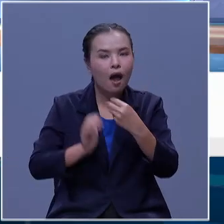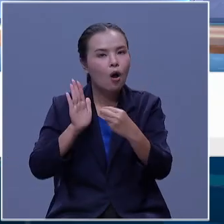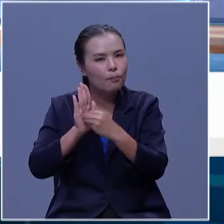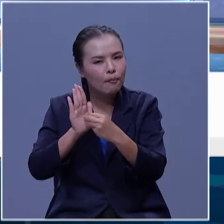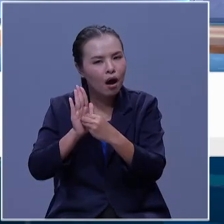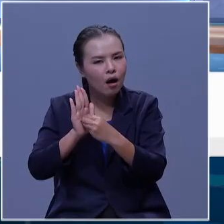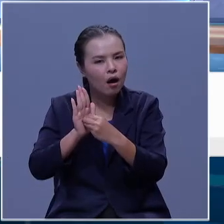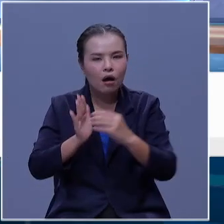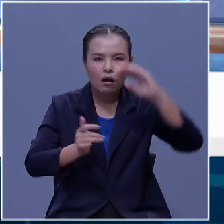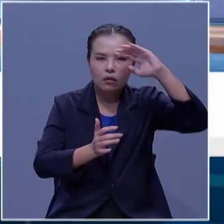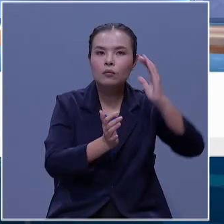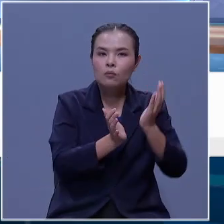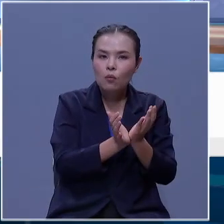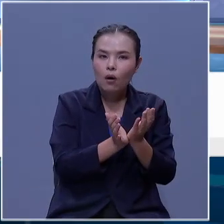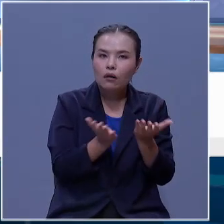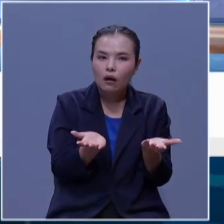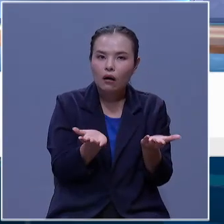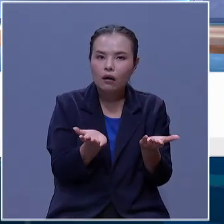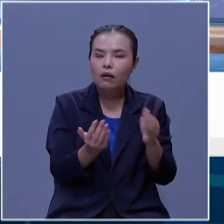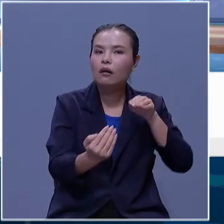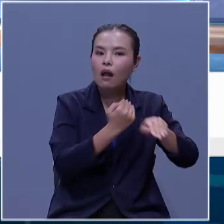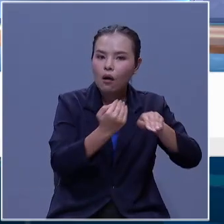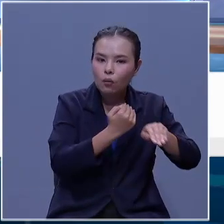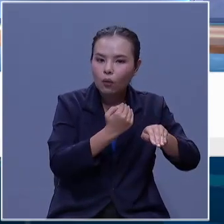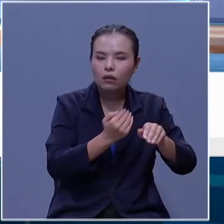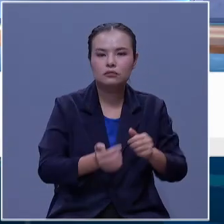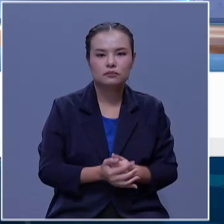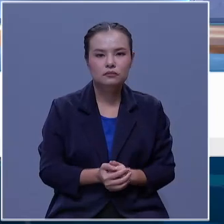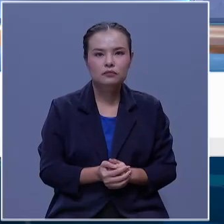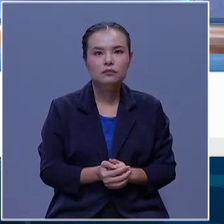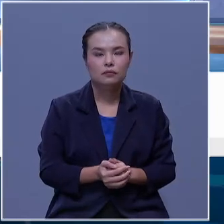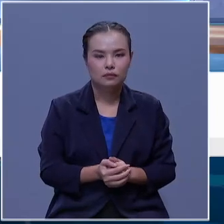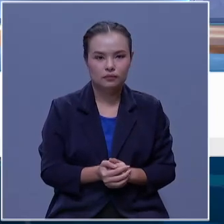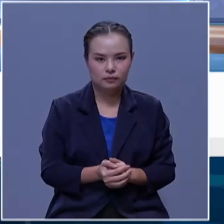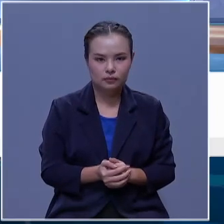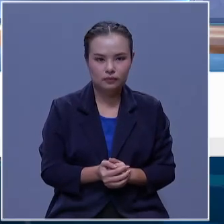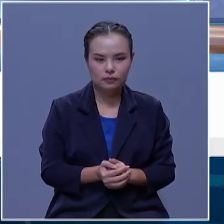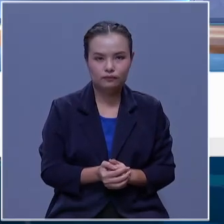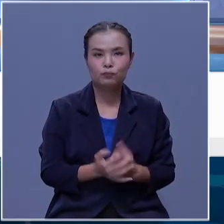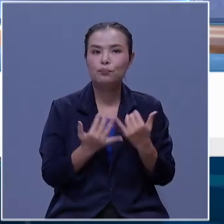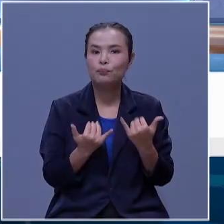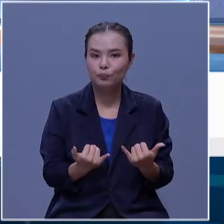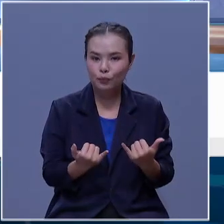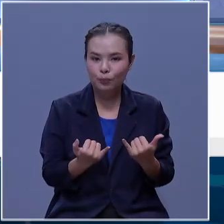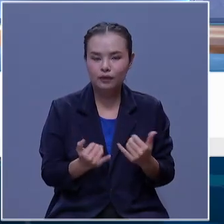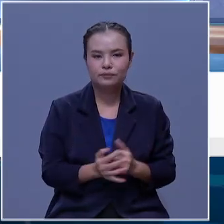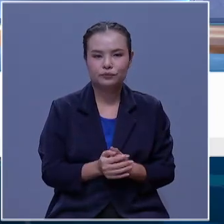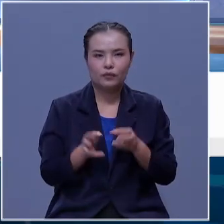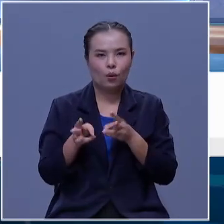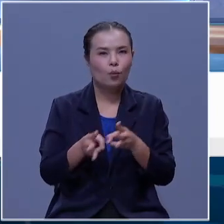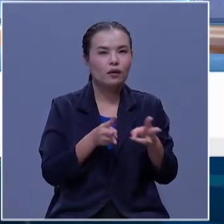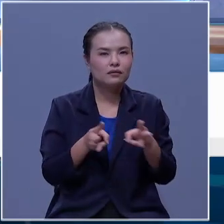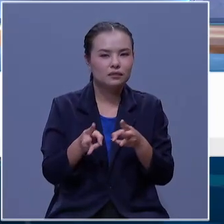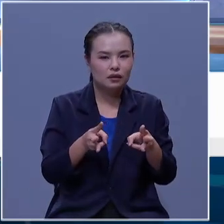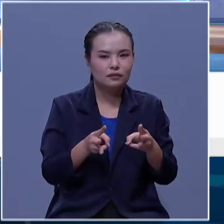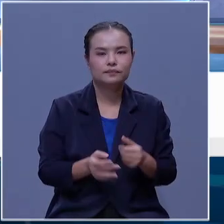หรือจะเป็นตำรวจหรือจะเป็นทางหลวง โ อ้เออเพราะว่าคือณปัจจุบันนี้คุณจอห์นท่านผู้ชมวิธีการเนี่ย